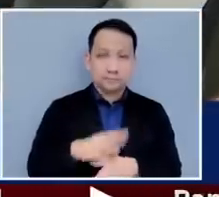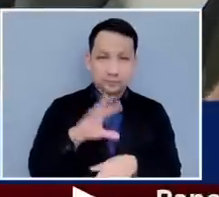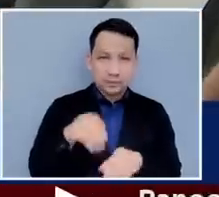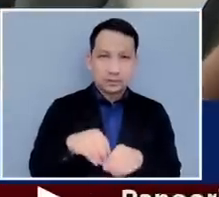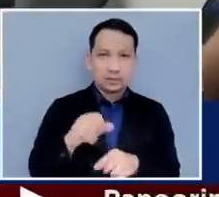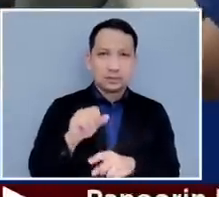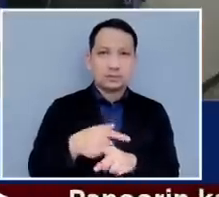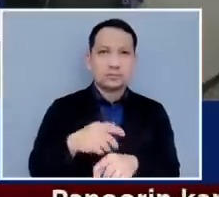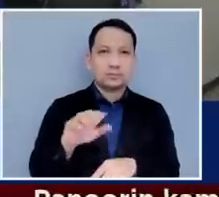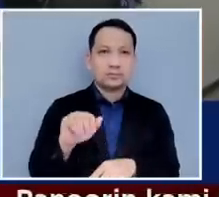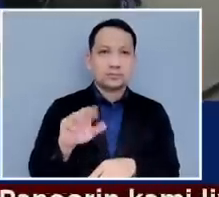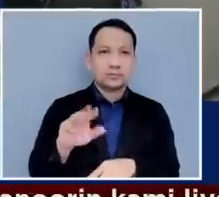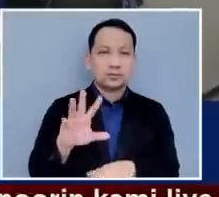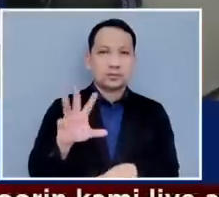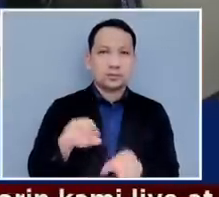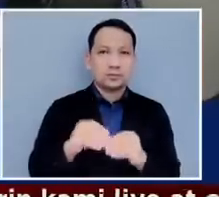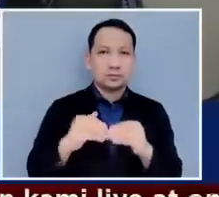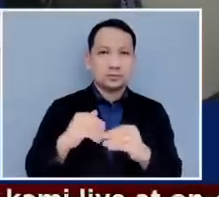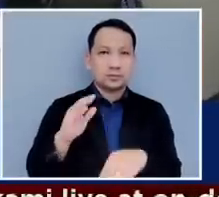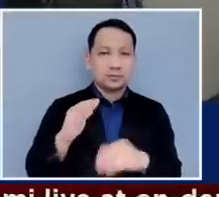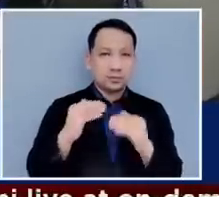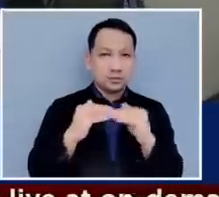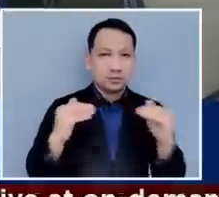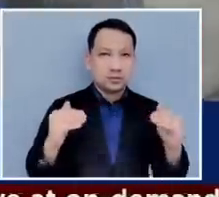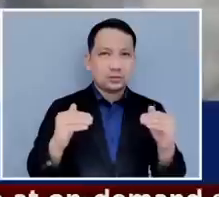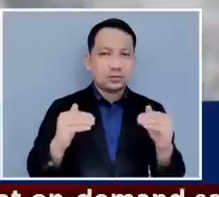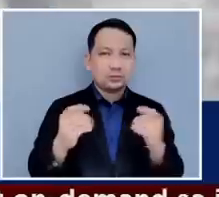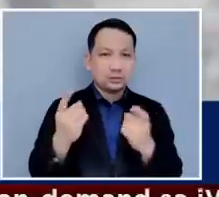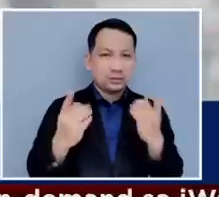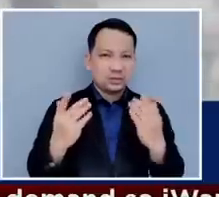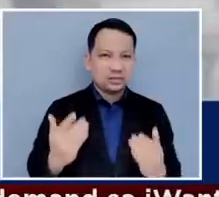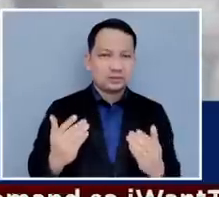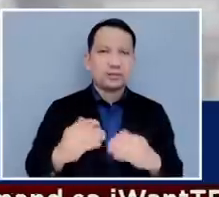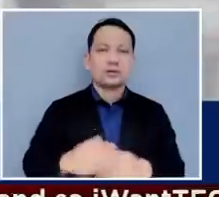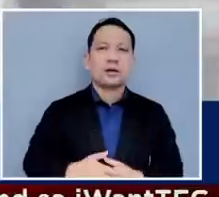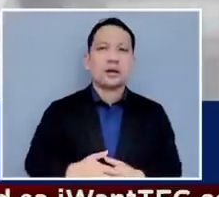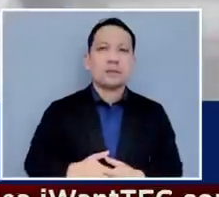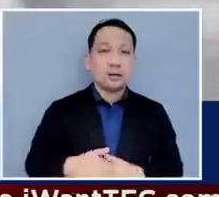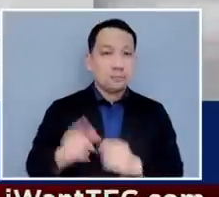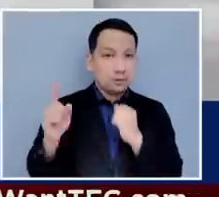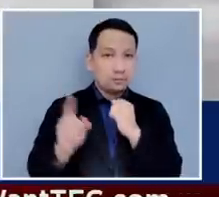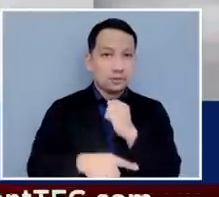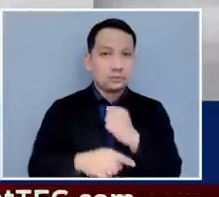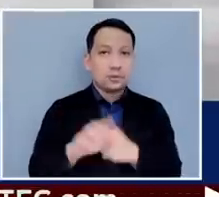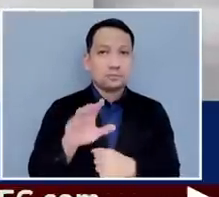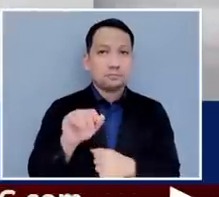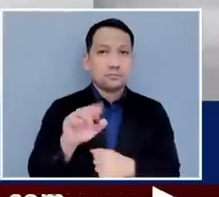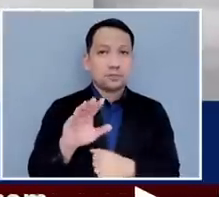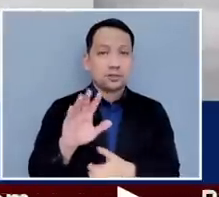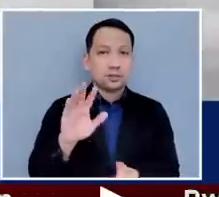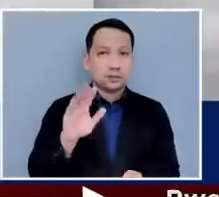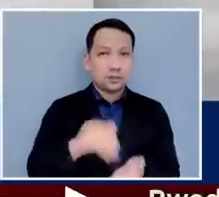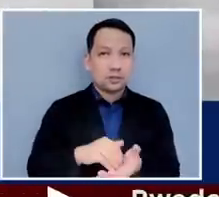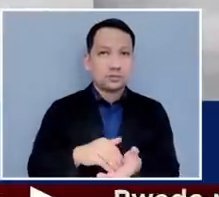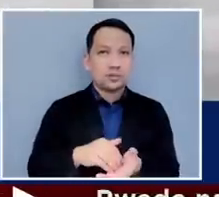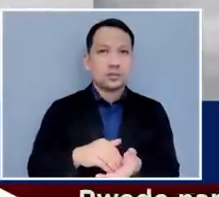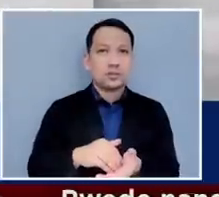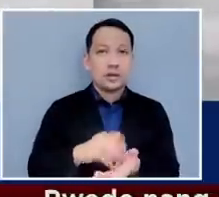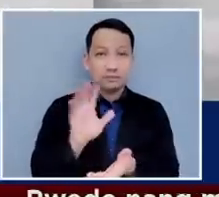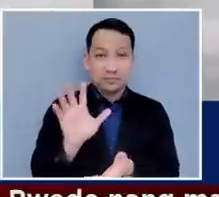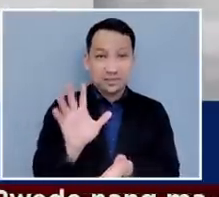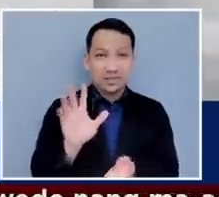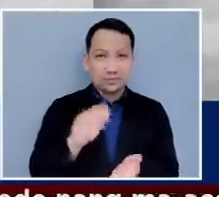magiging epektibo ang maximum rates sa driving schools. May parusang 50,000 pesos na multa at 6 na buwang